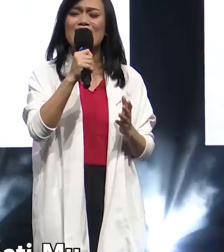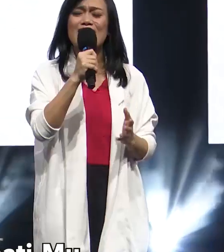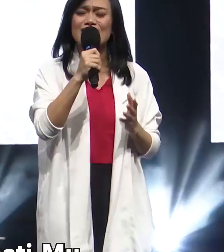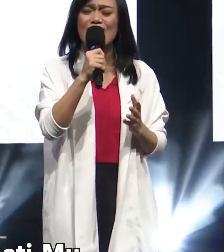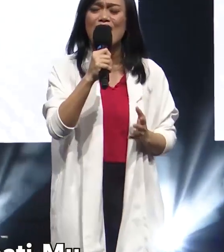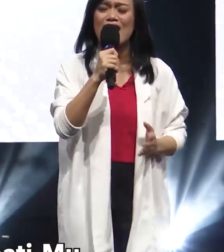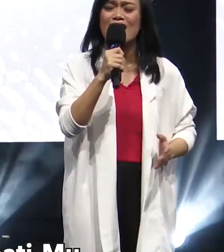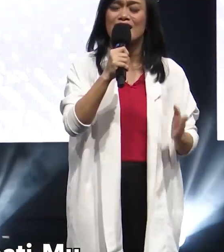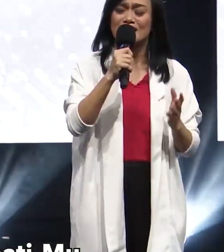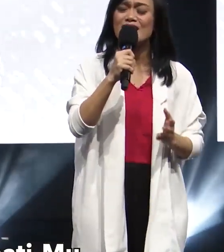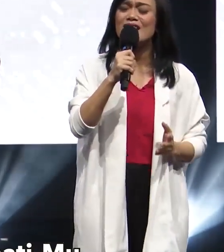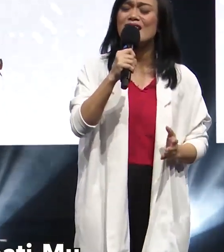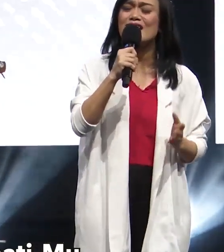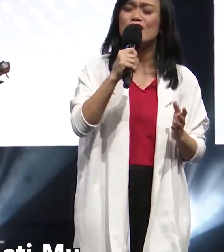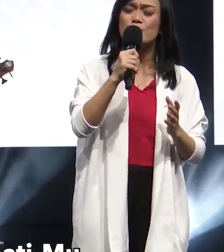kesayangan